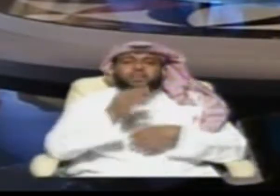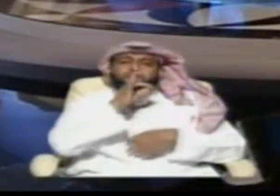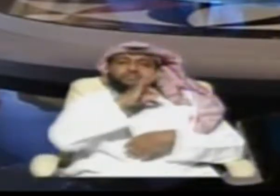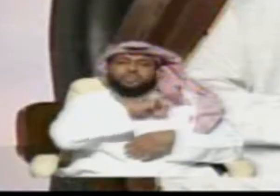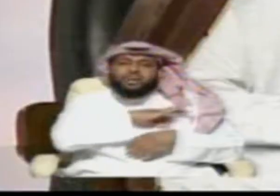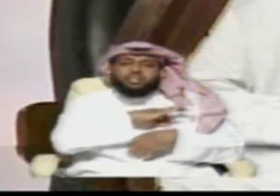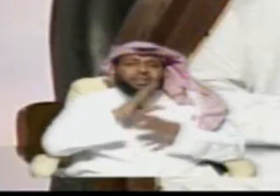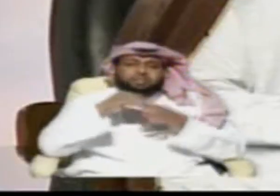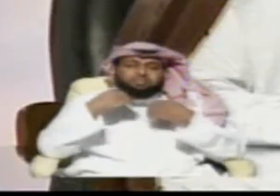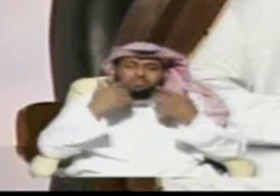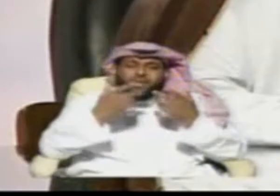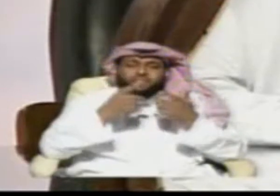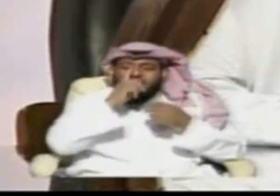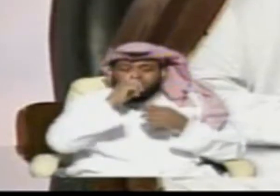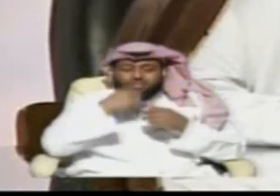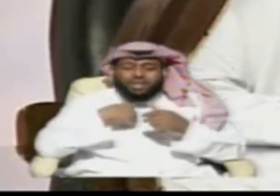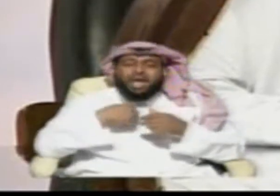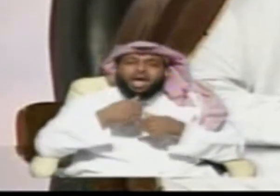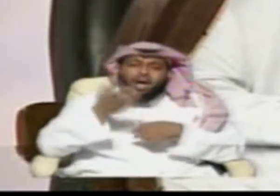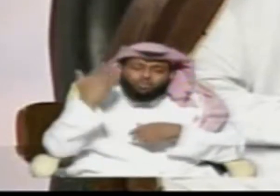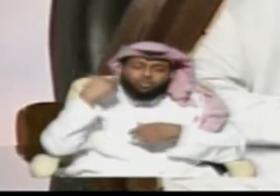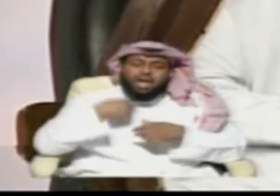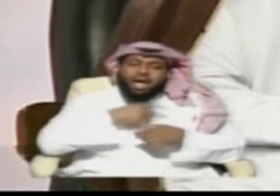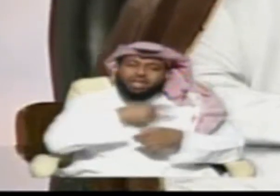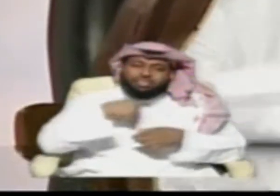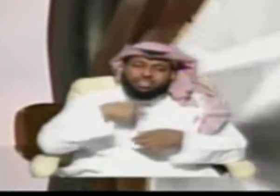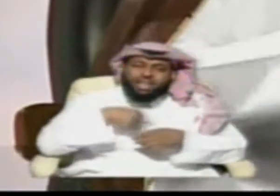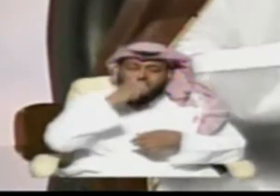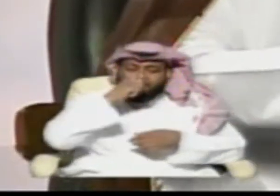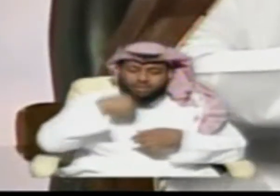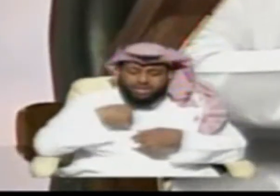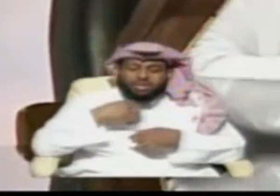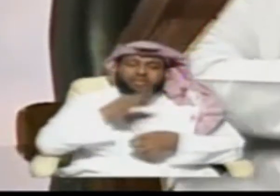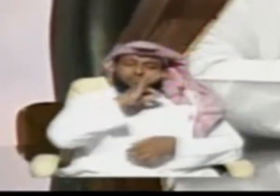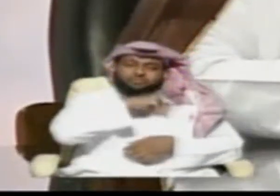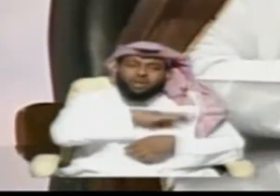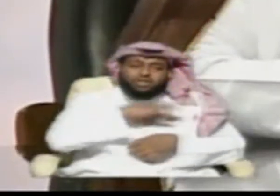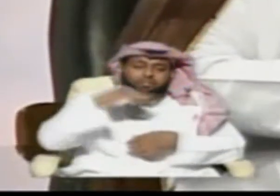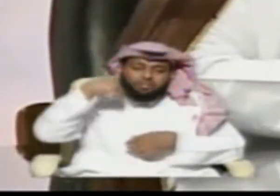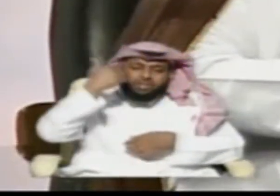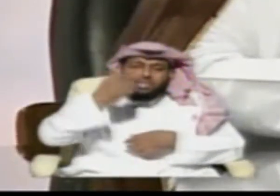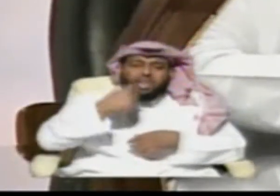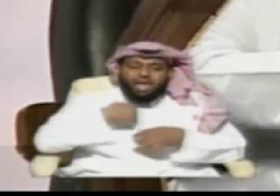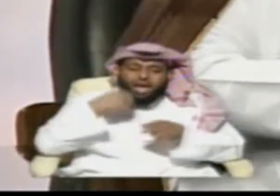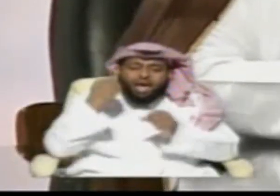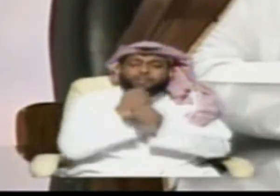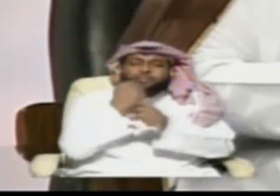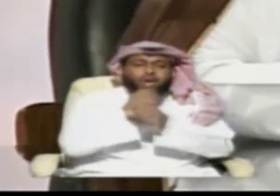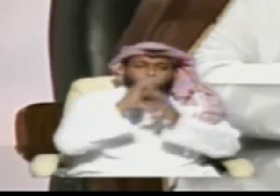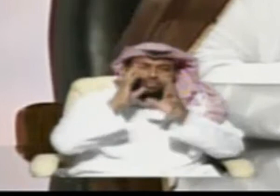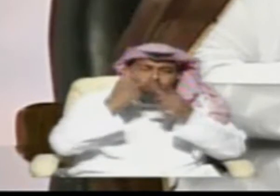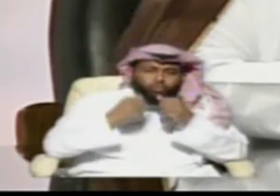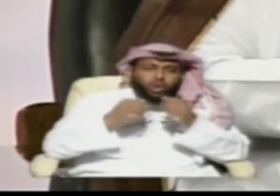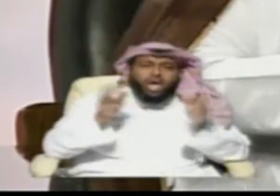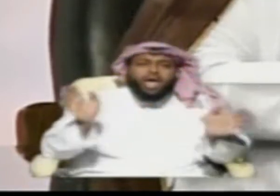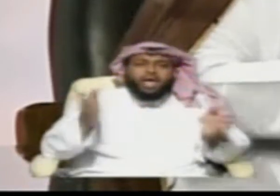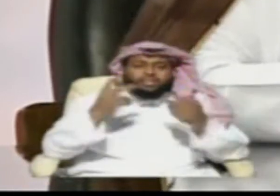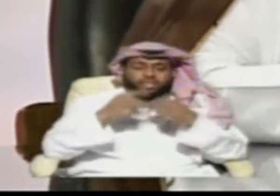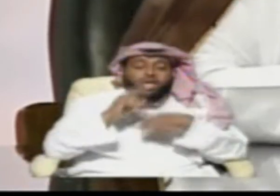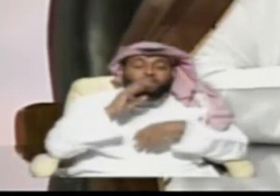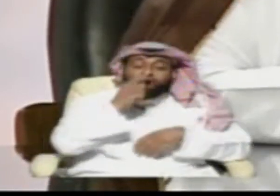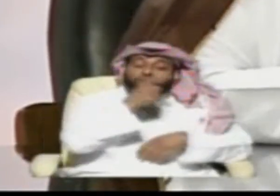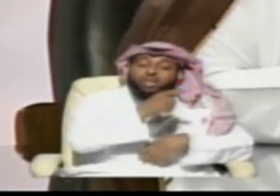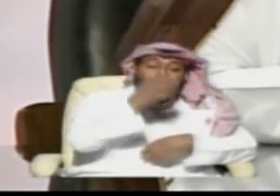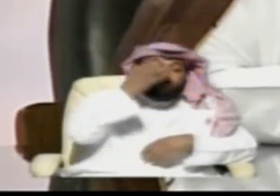من بلايانا ورزايانا وإشكالنا. إسرائيل الصهاينة هم فساد